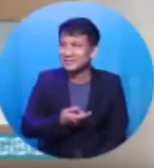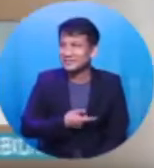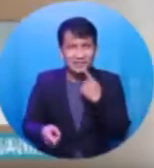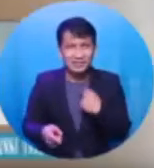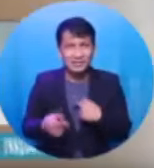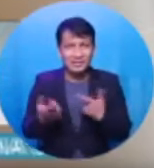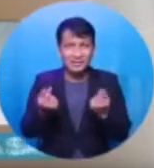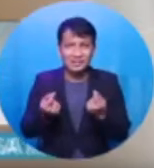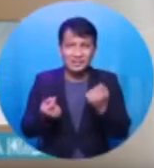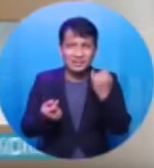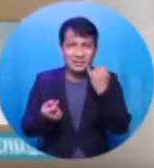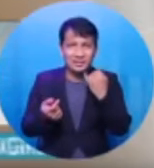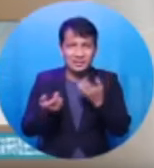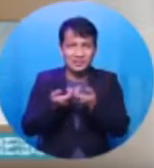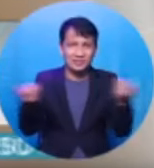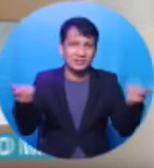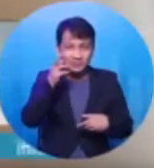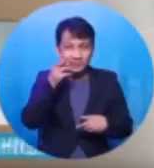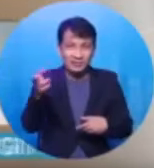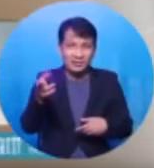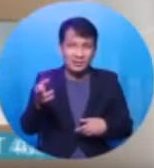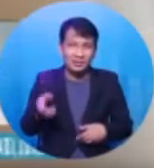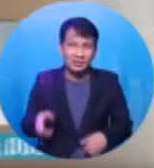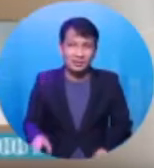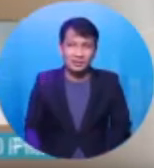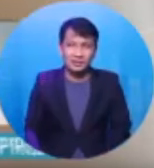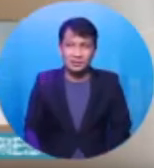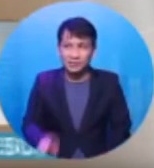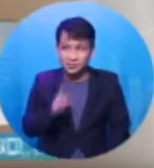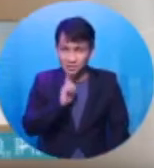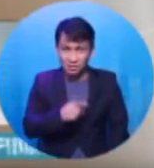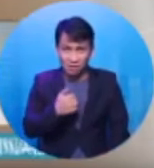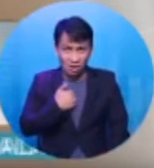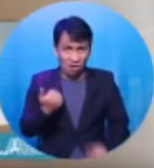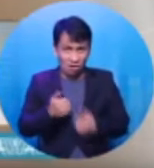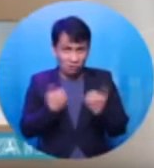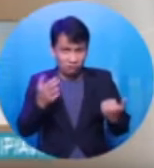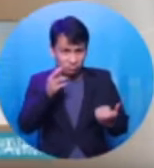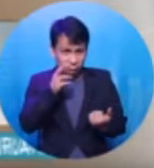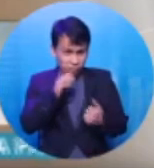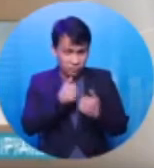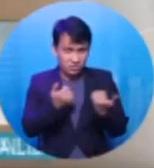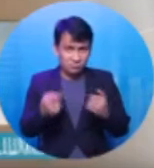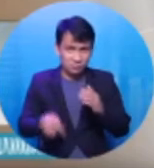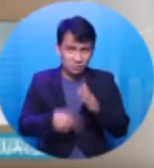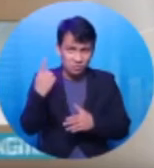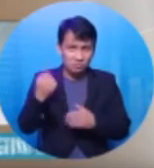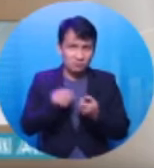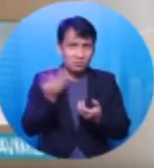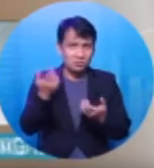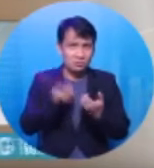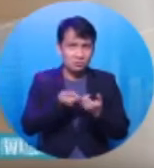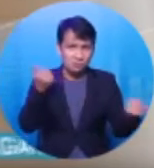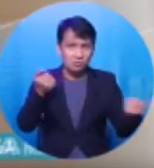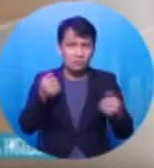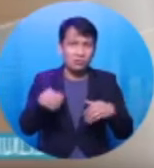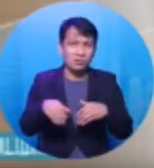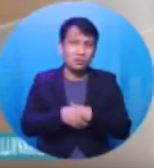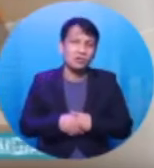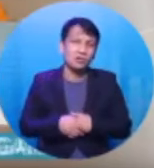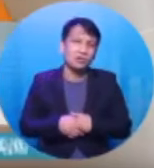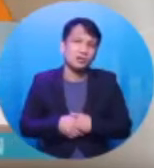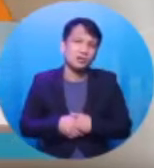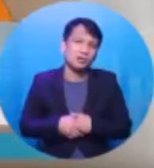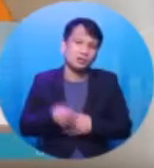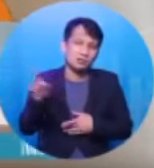ganito na lang po, Ma'am Rene Rose. Hiwalay na lang po sila. Paano po ako nakakasiguro, sir? Kasi ilang beses na sinabi niyang ganyan. At ngayon po... Yan kasi